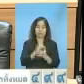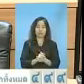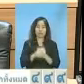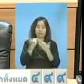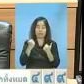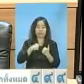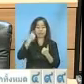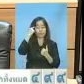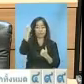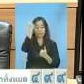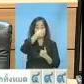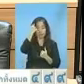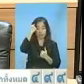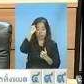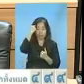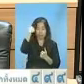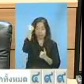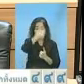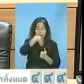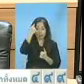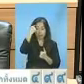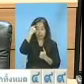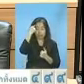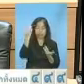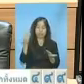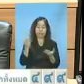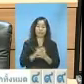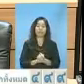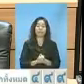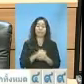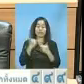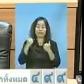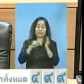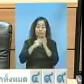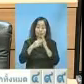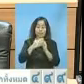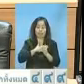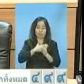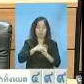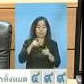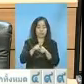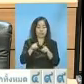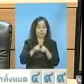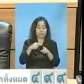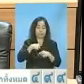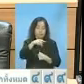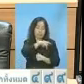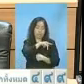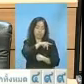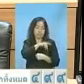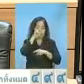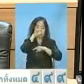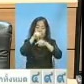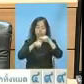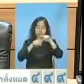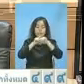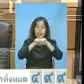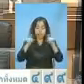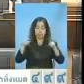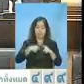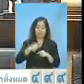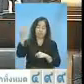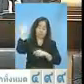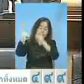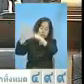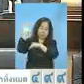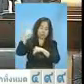ว่าผมหมายถึงใครท่านคงรู้ท่านครับผมเป็นคนคนหนึ่งที่เป็นพุทธ 100% แต่ตระกูลเดิม